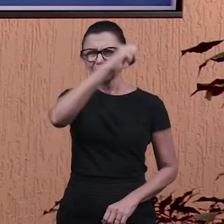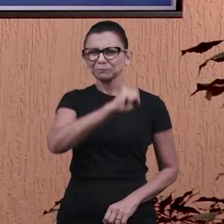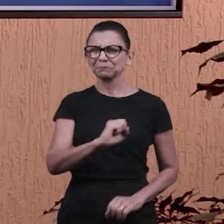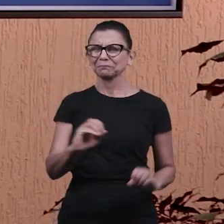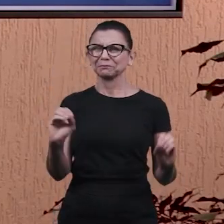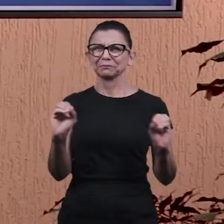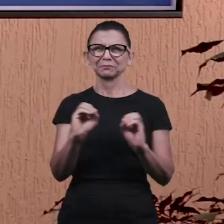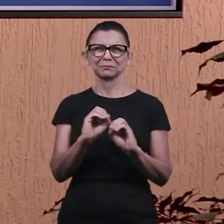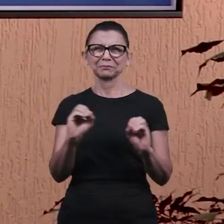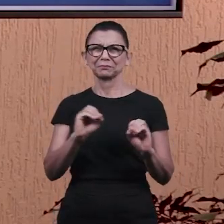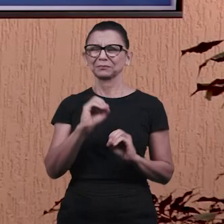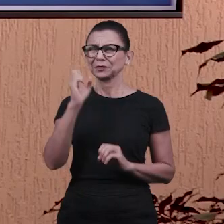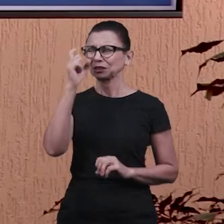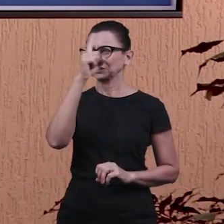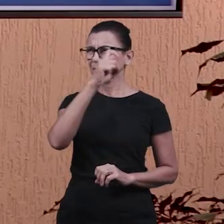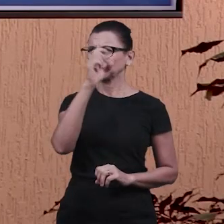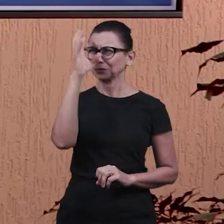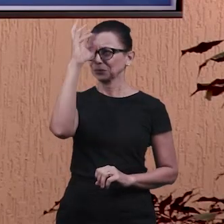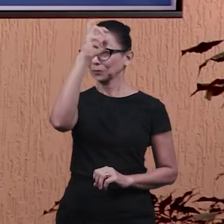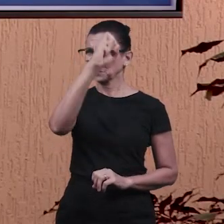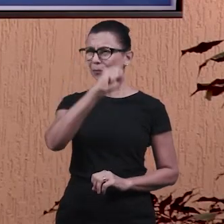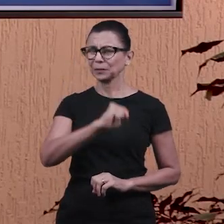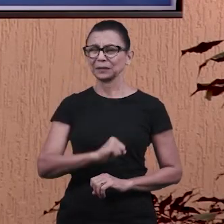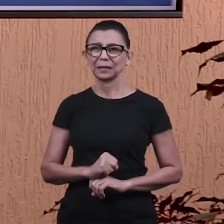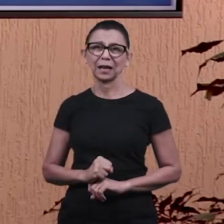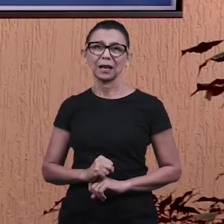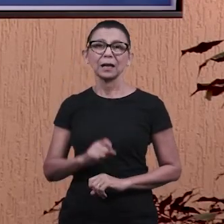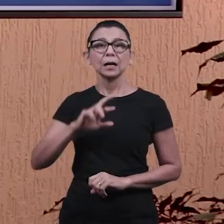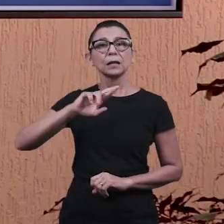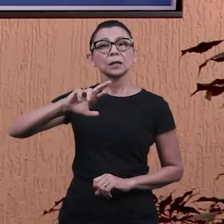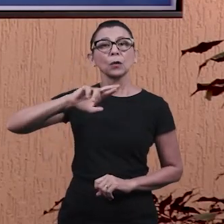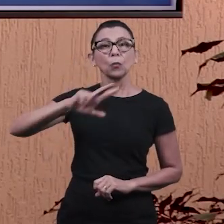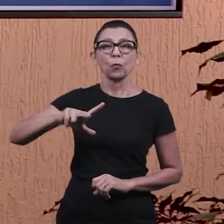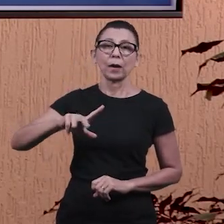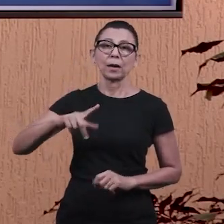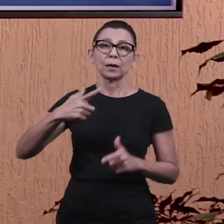pas. Elle a une difficulté de compréhension.